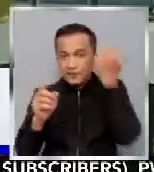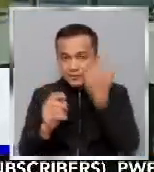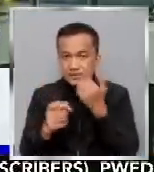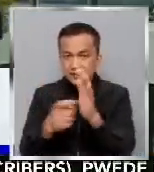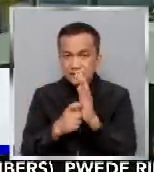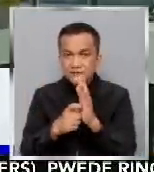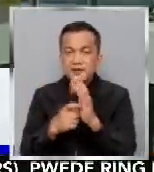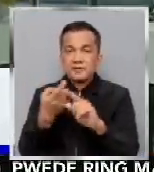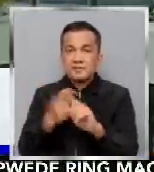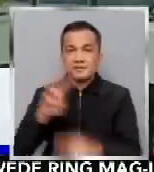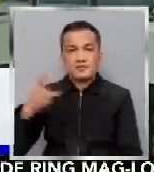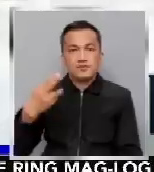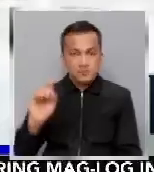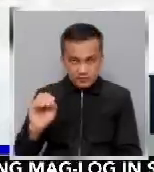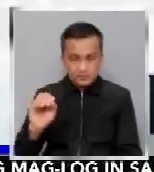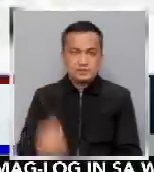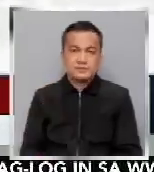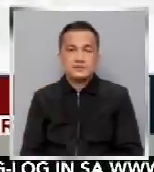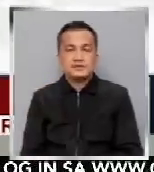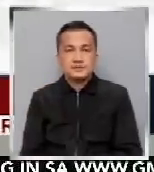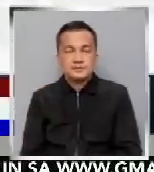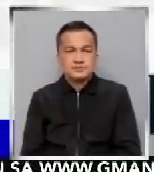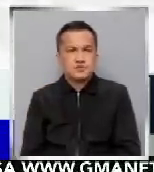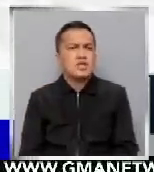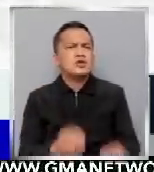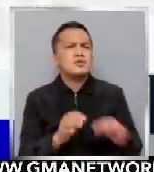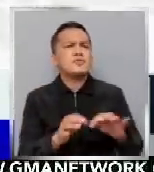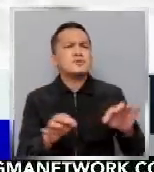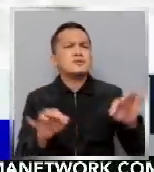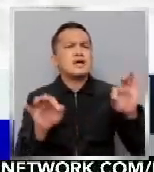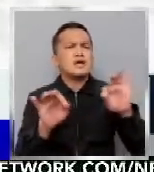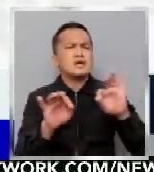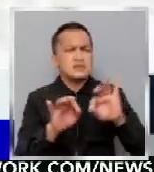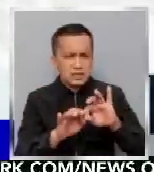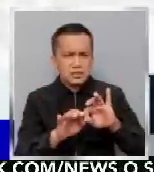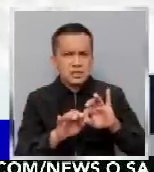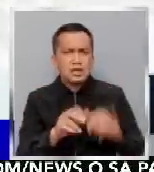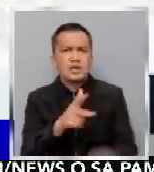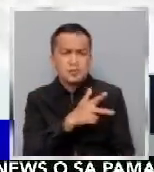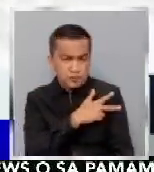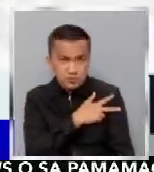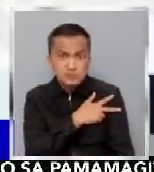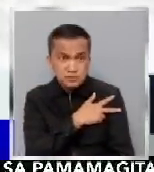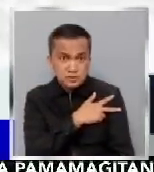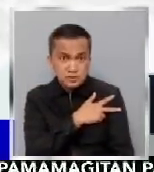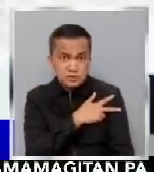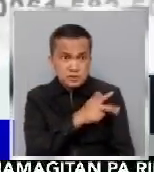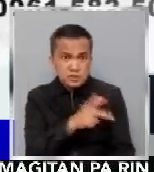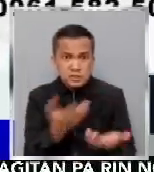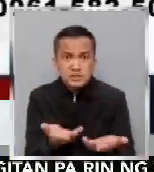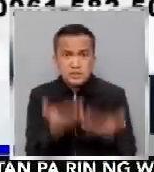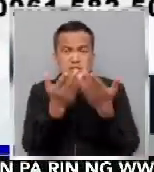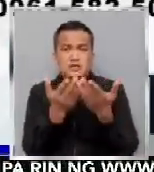Health Organization o WHO. Importante po ang first booster. The booster enhances the